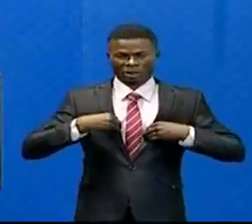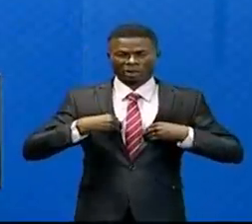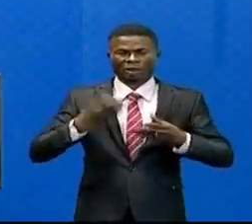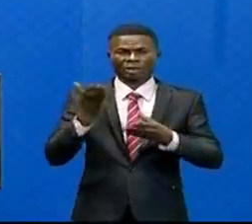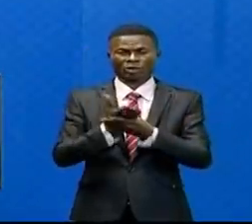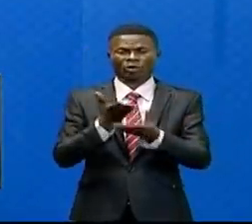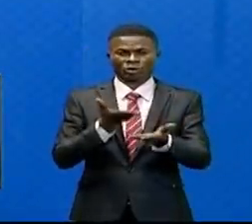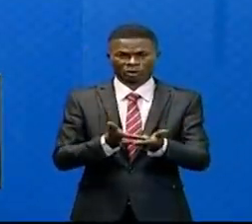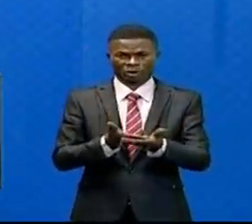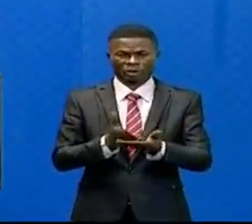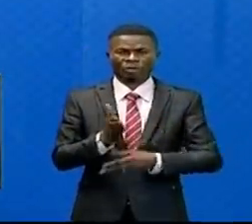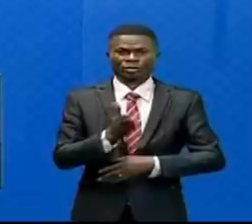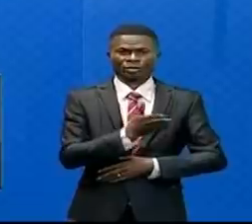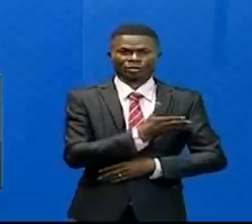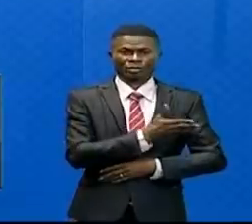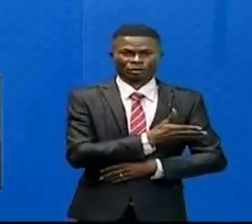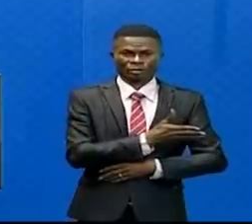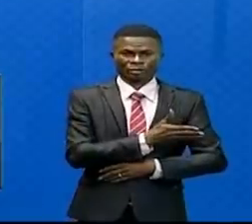dossiers.